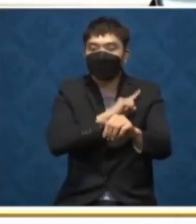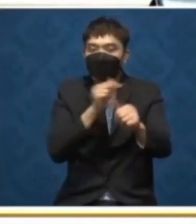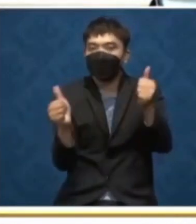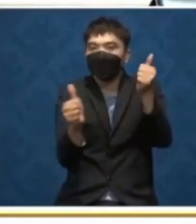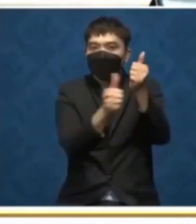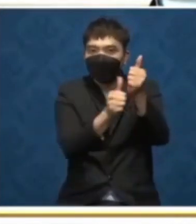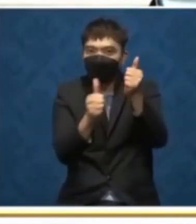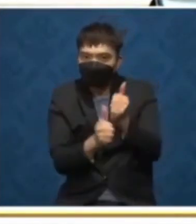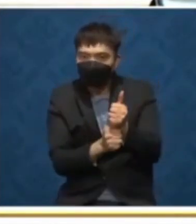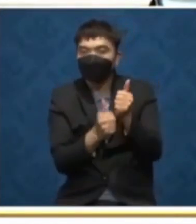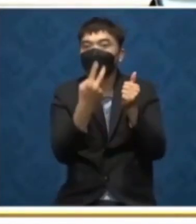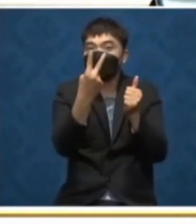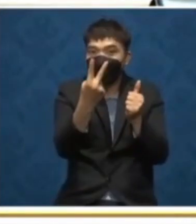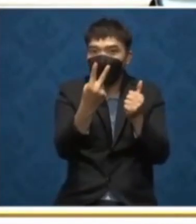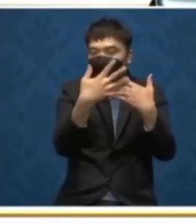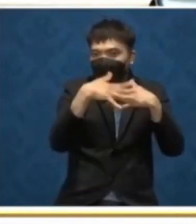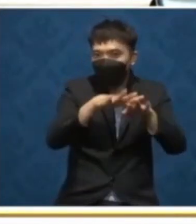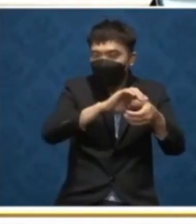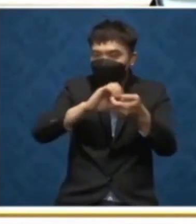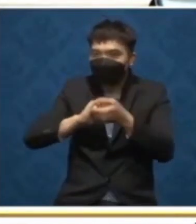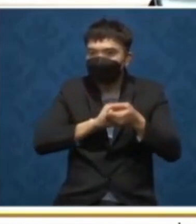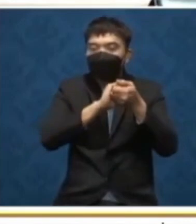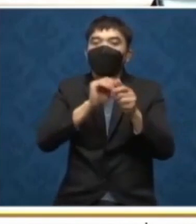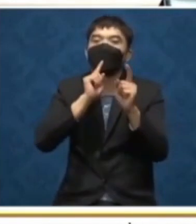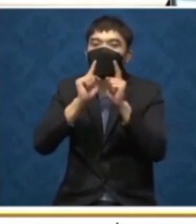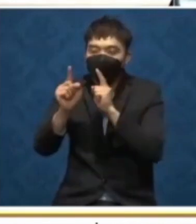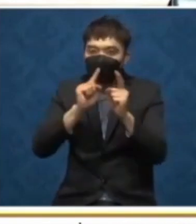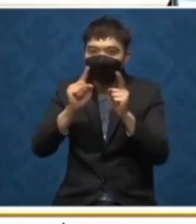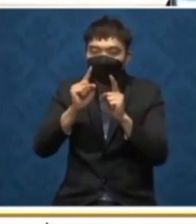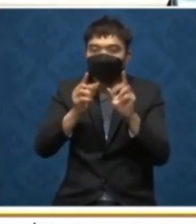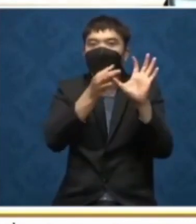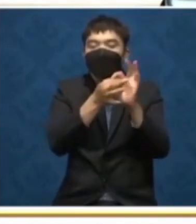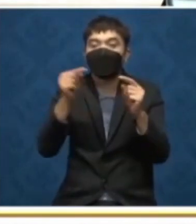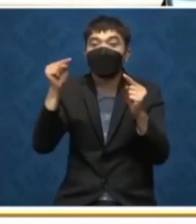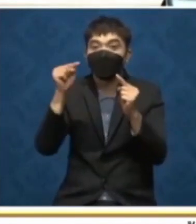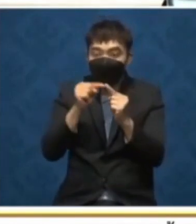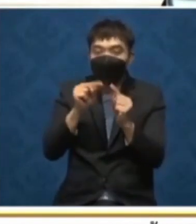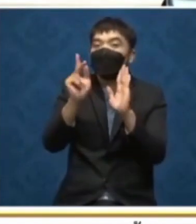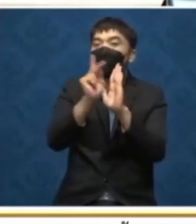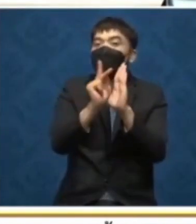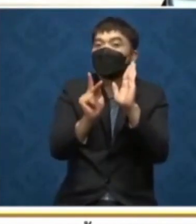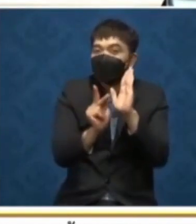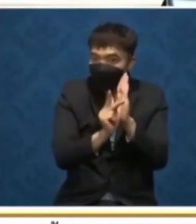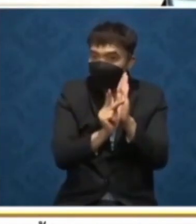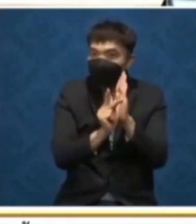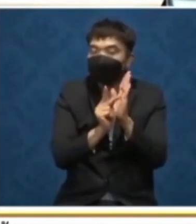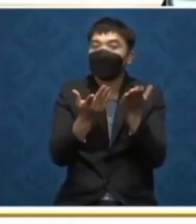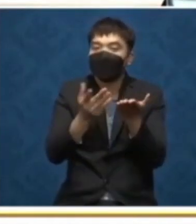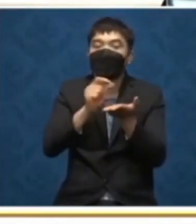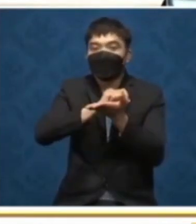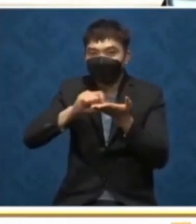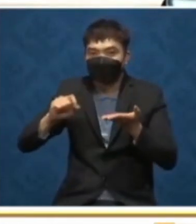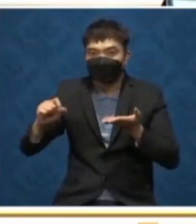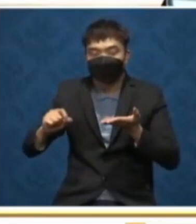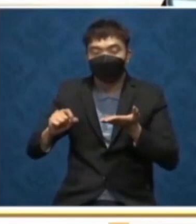ทั้งสองท่านในการพิจารณาร่างกฎหมายยัตติ